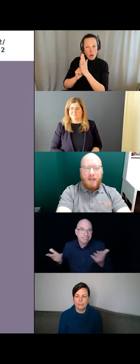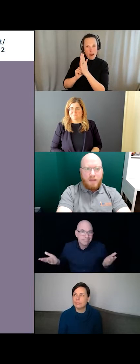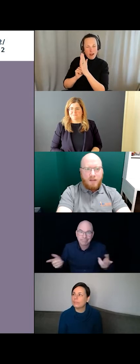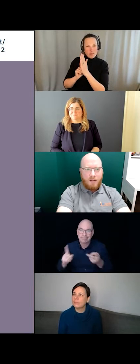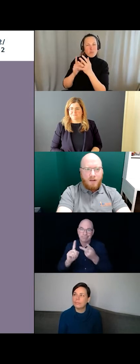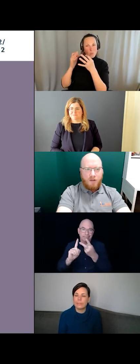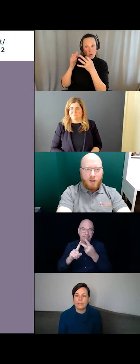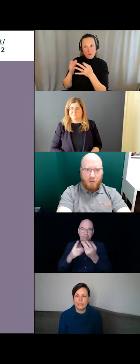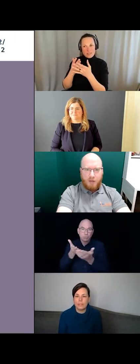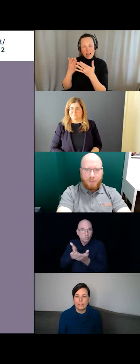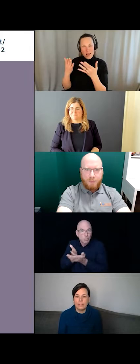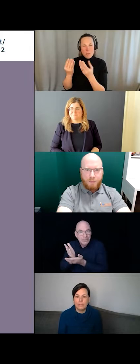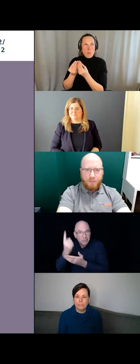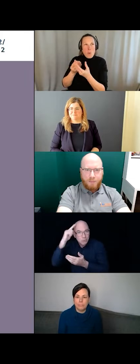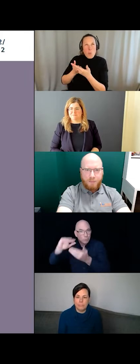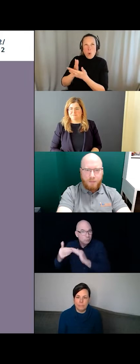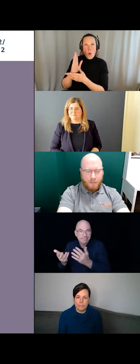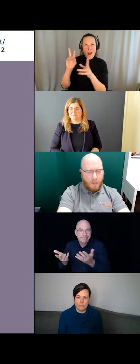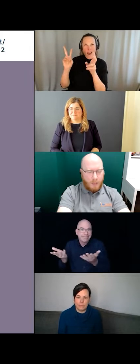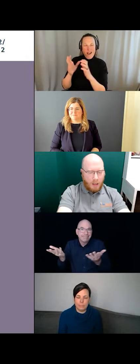beaucoup de